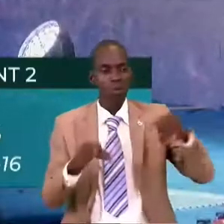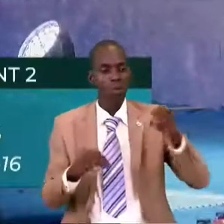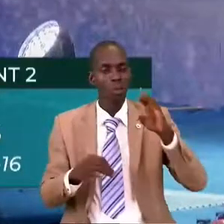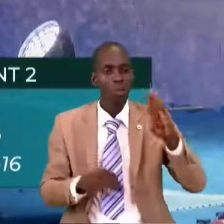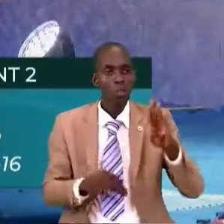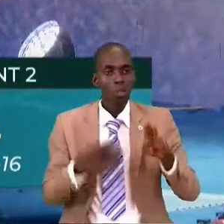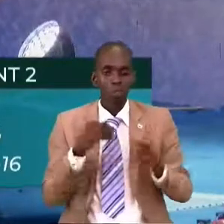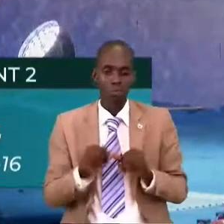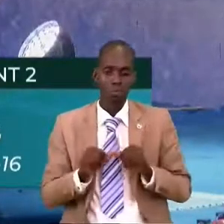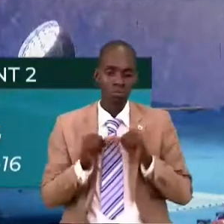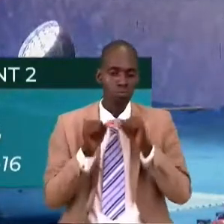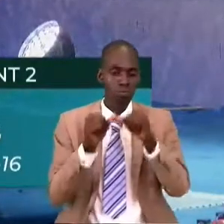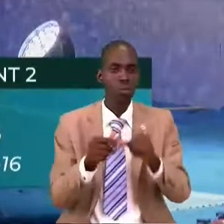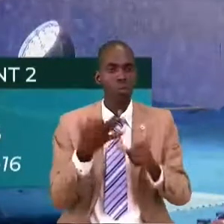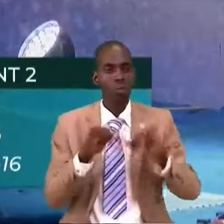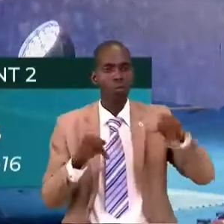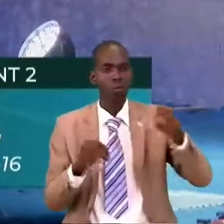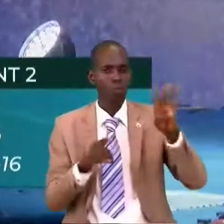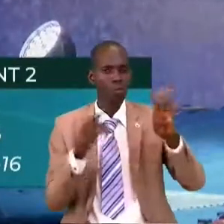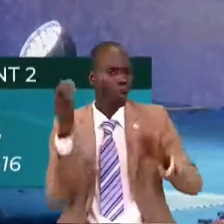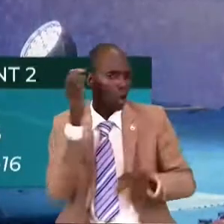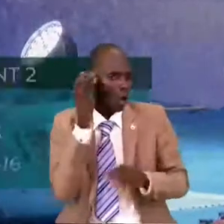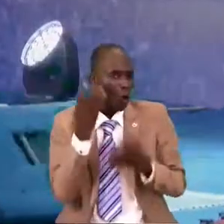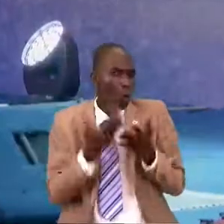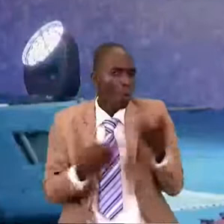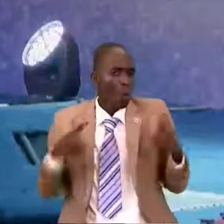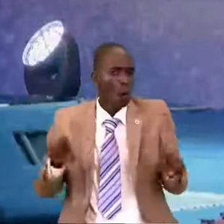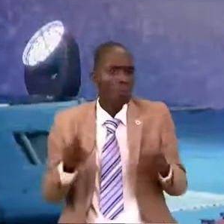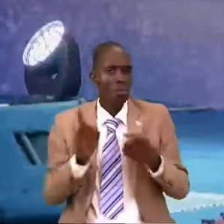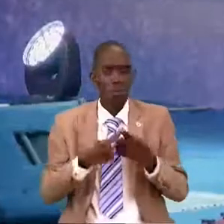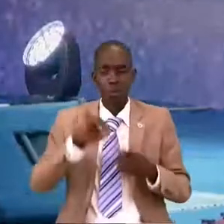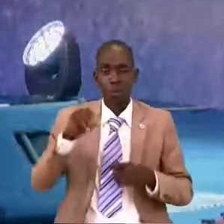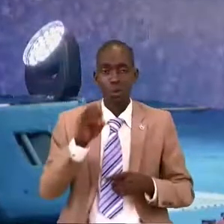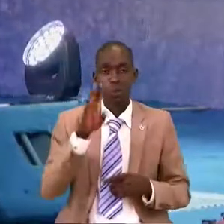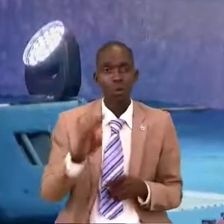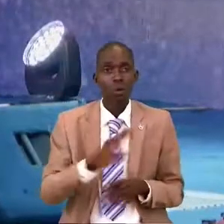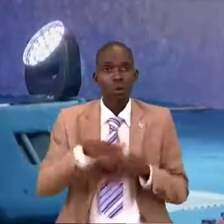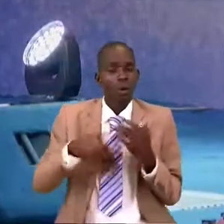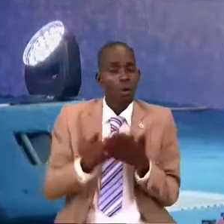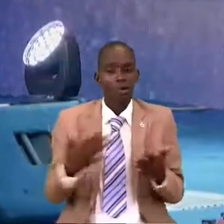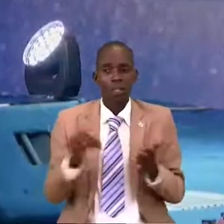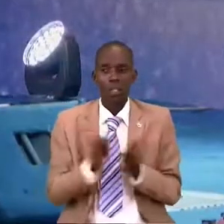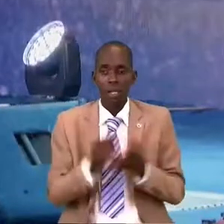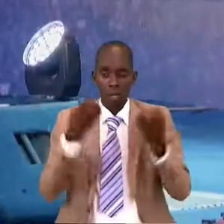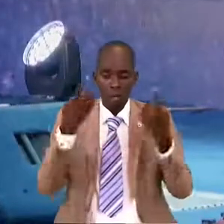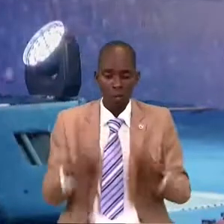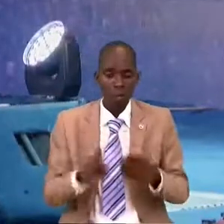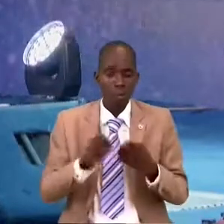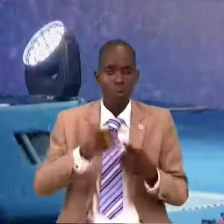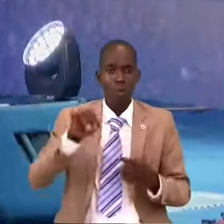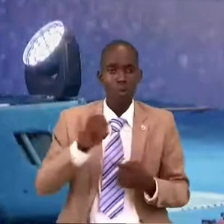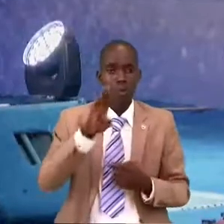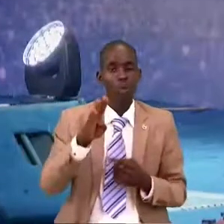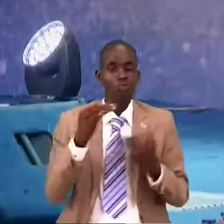à Job, des choses qui sont survenues sur lui. Voyez ceci maintenant. Et vous avez vu la fin que le Seigneur,